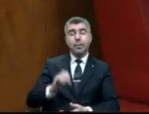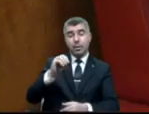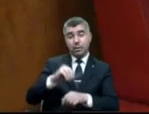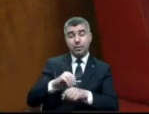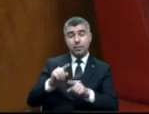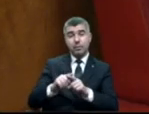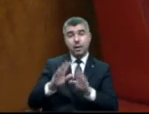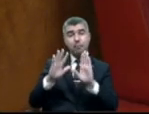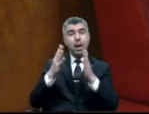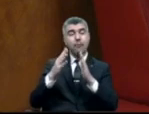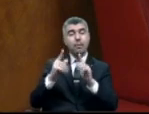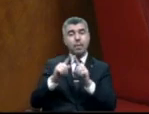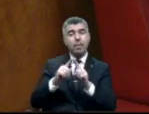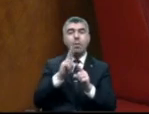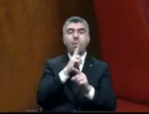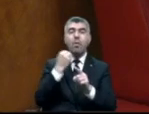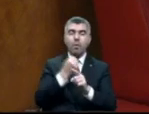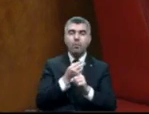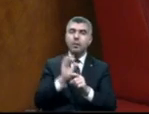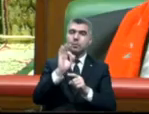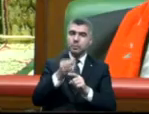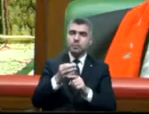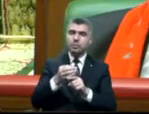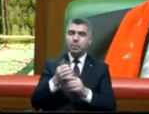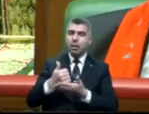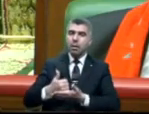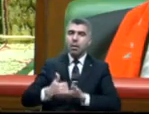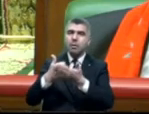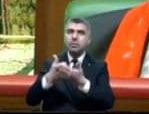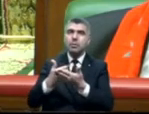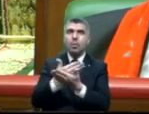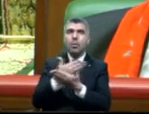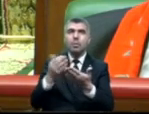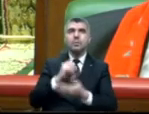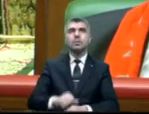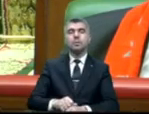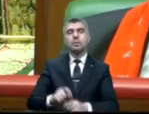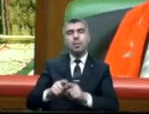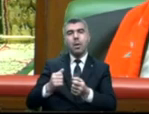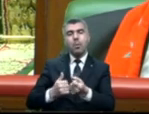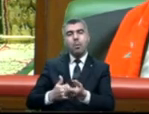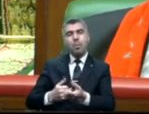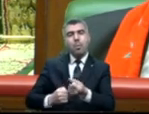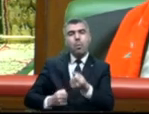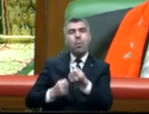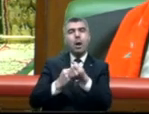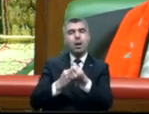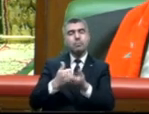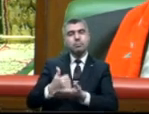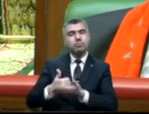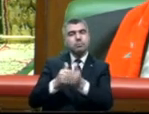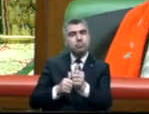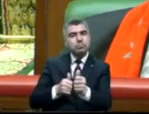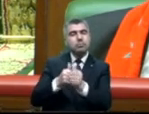وينوه بالمجهود الحكومي الذي يروم الحفاظ على القدرة الشرائية وتوفير الكلاء للماشية ومواكبة القطيع على مستوى الحماية من